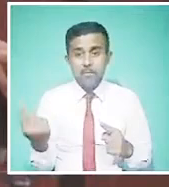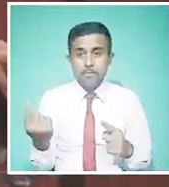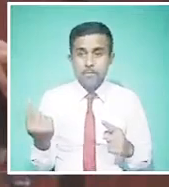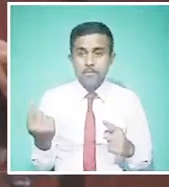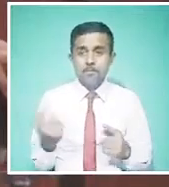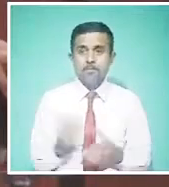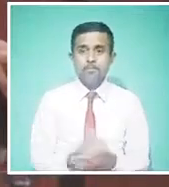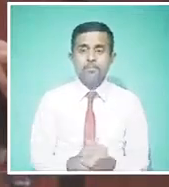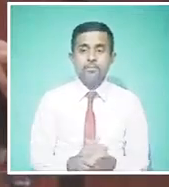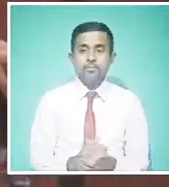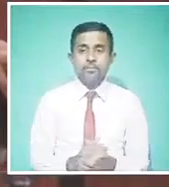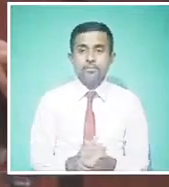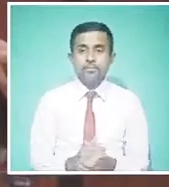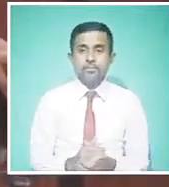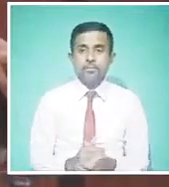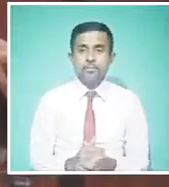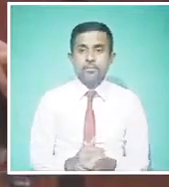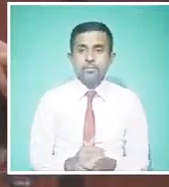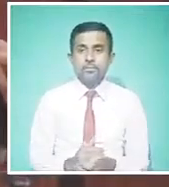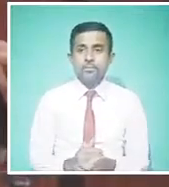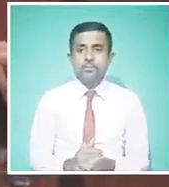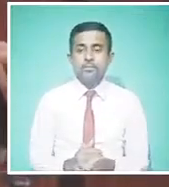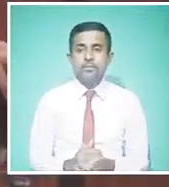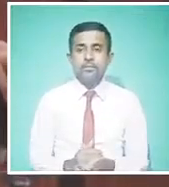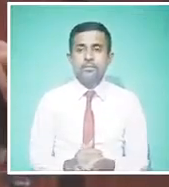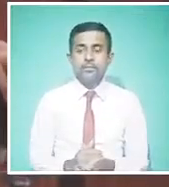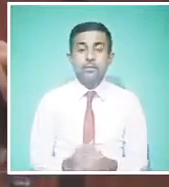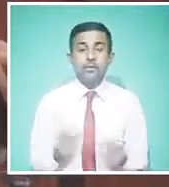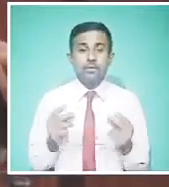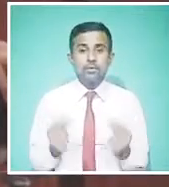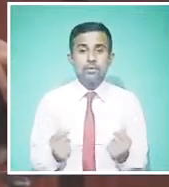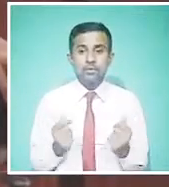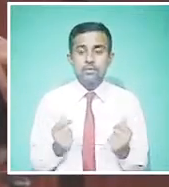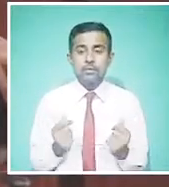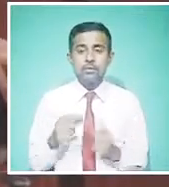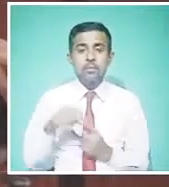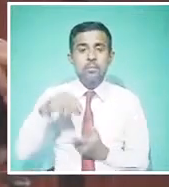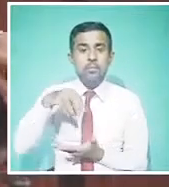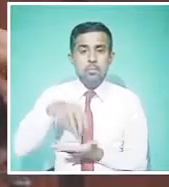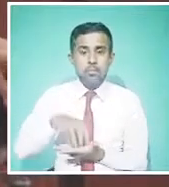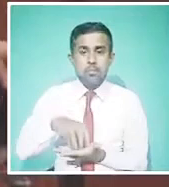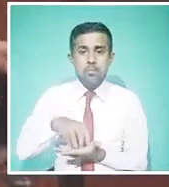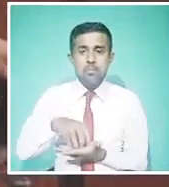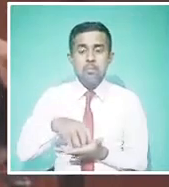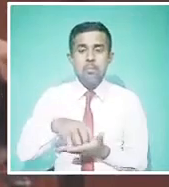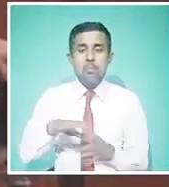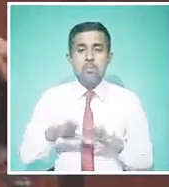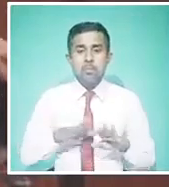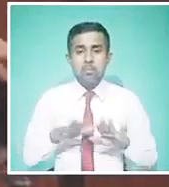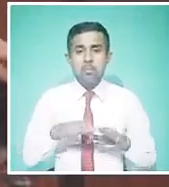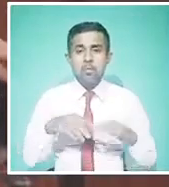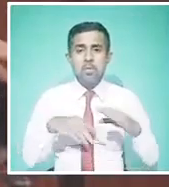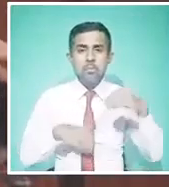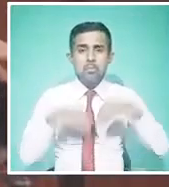அவசரம் அவசரமாக உள்ளூராட்சி தேர்தலை வைக்க வேண்டிய ஒரு நிலைமை இருந்தாலும்